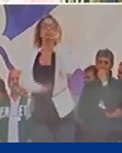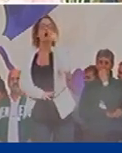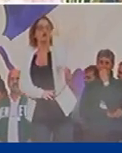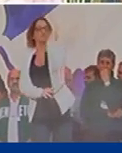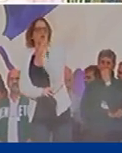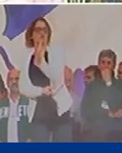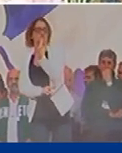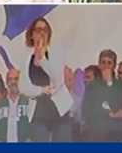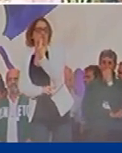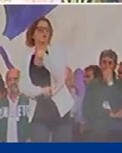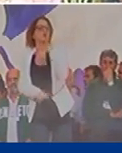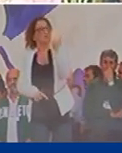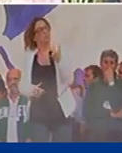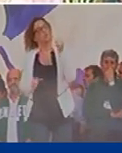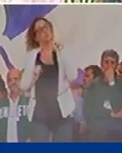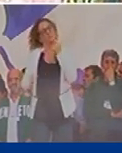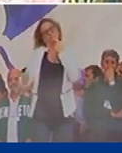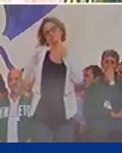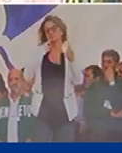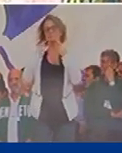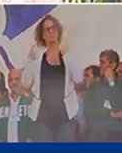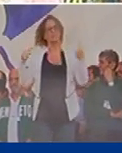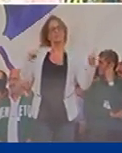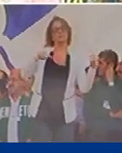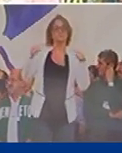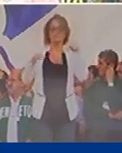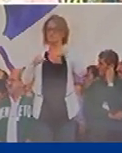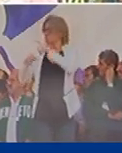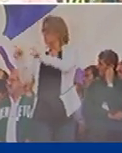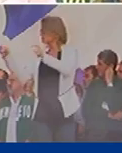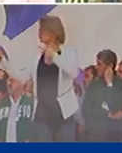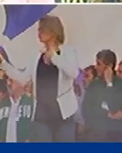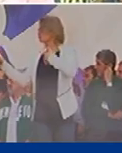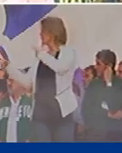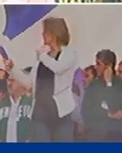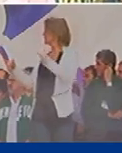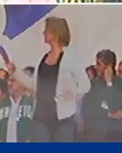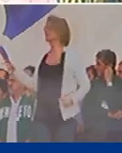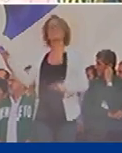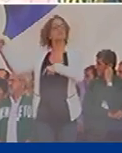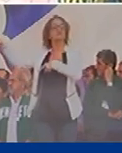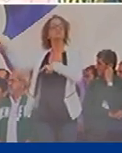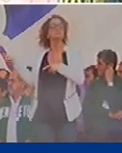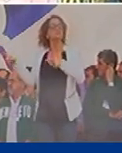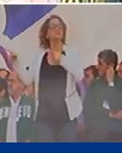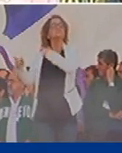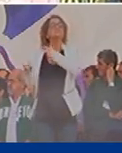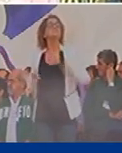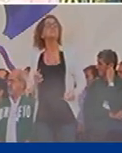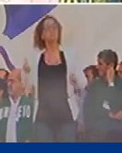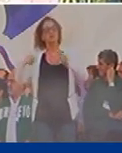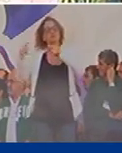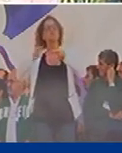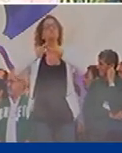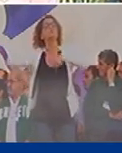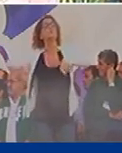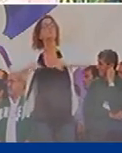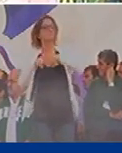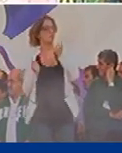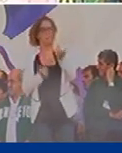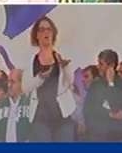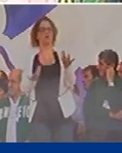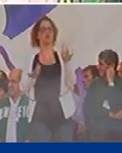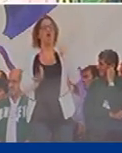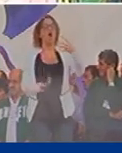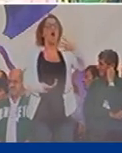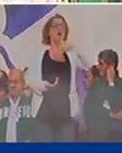Poi si può parlare, si può discutere. Qua ci sono dei sindaci, quanto discutete in giunta ogni tanto? Quanto un vostro